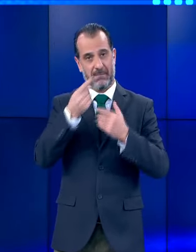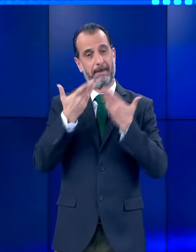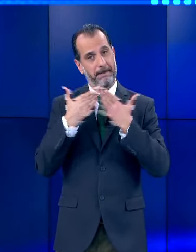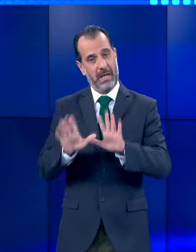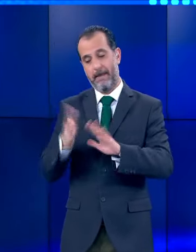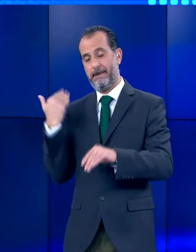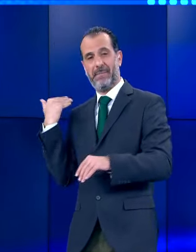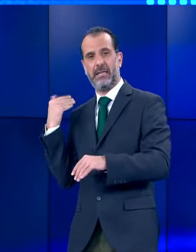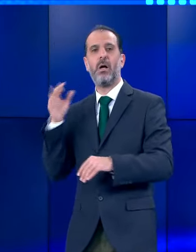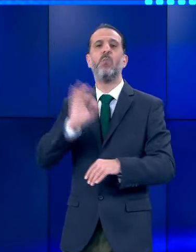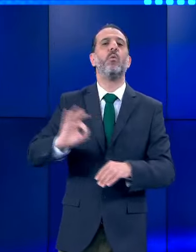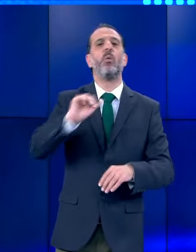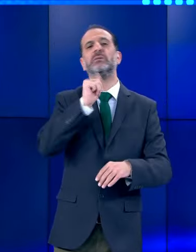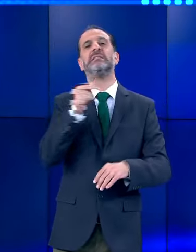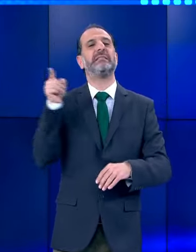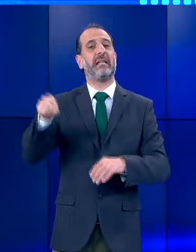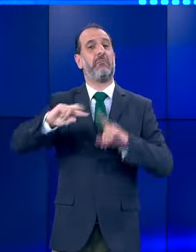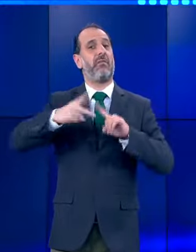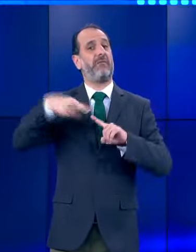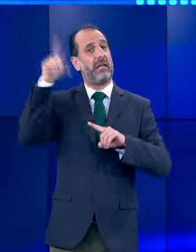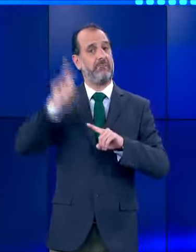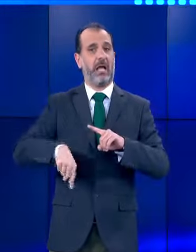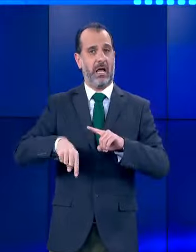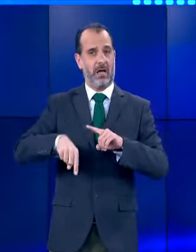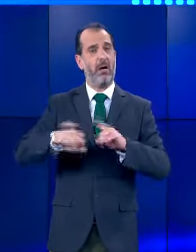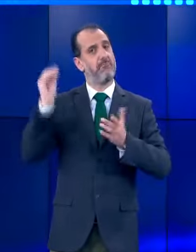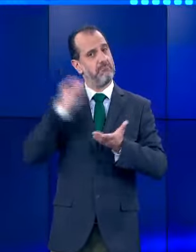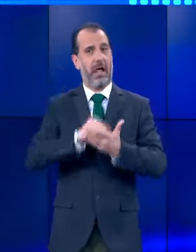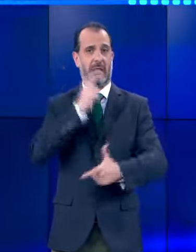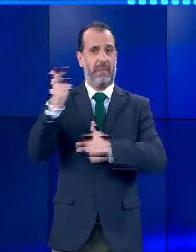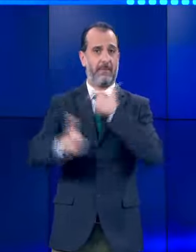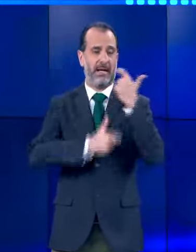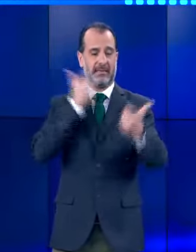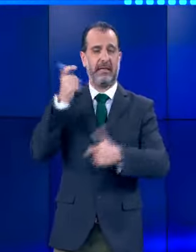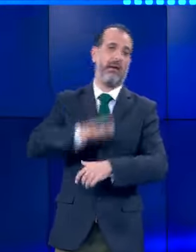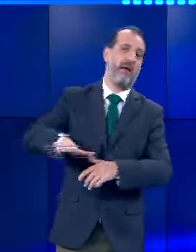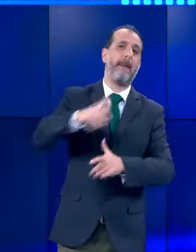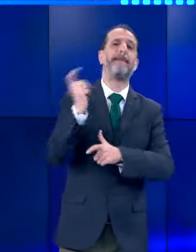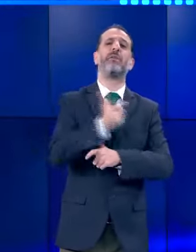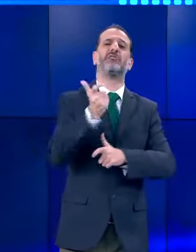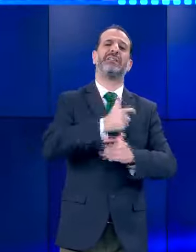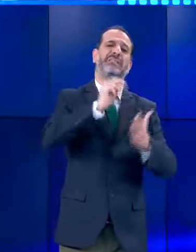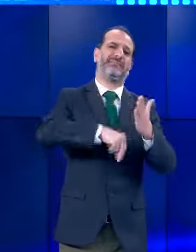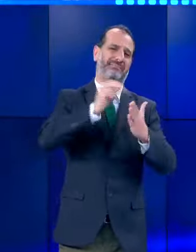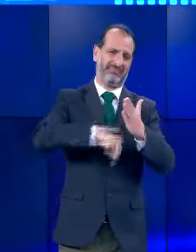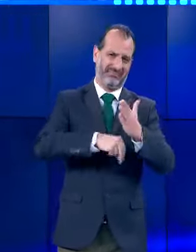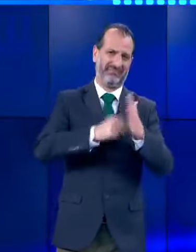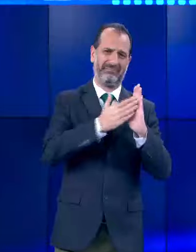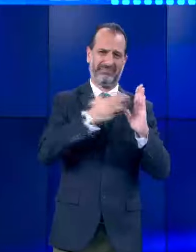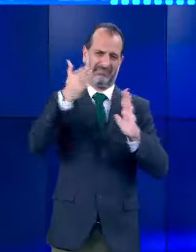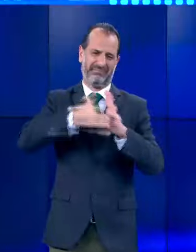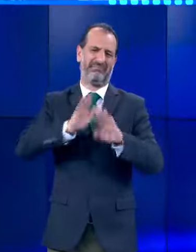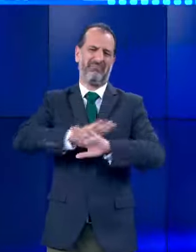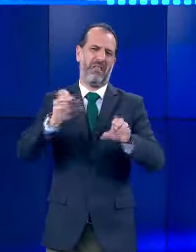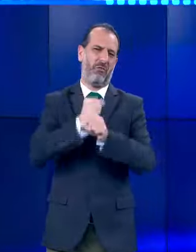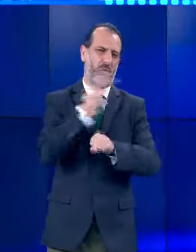λίγο η συγκέντρωση διαμαρτυρίας. Για δεύτερη μέρα βρέθηκαν στους δρόμους οι εποχικοί πυροσβέστες. Έκαναν λοιπόν από το πρωί